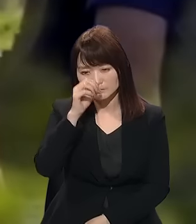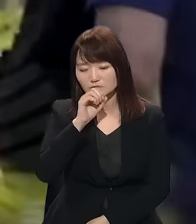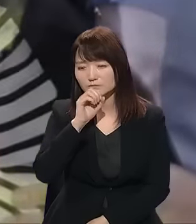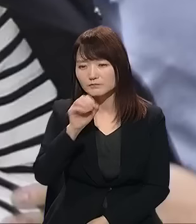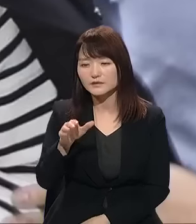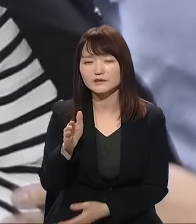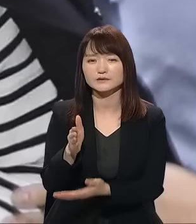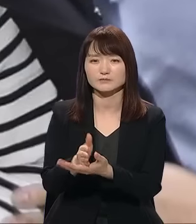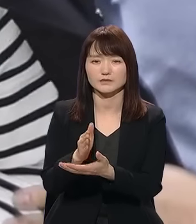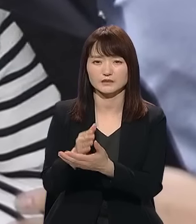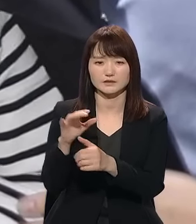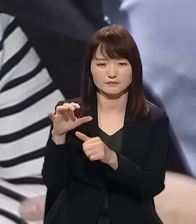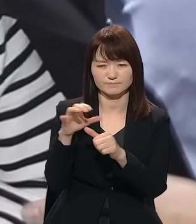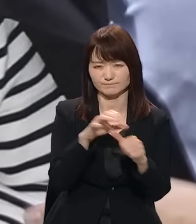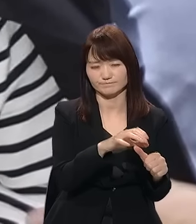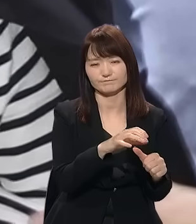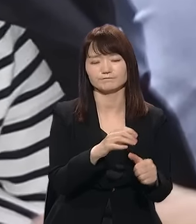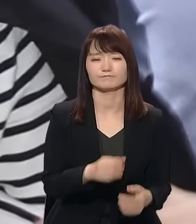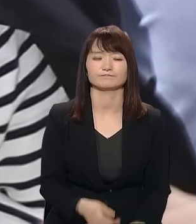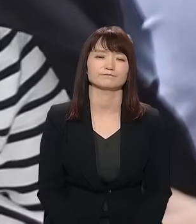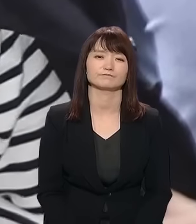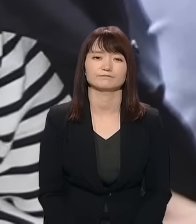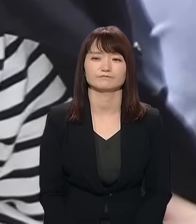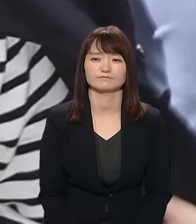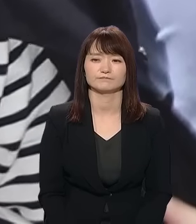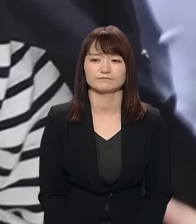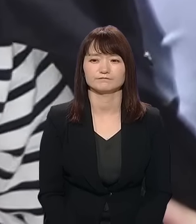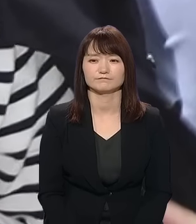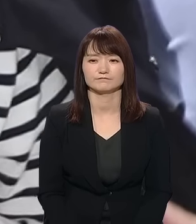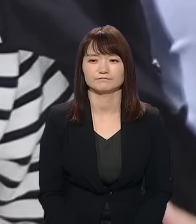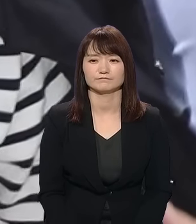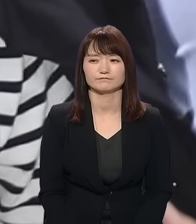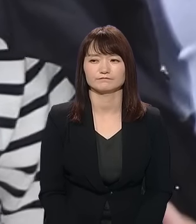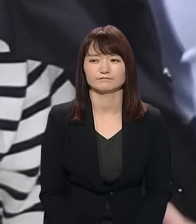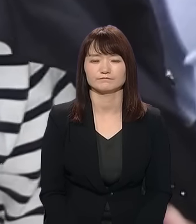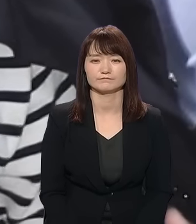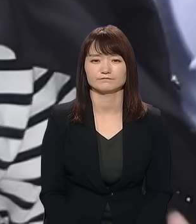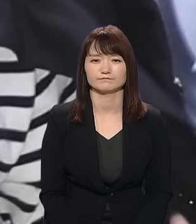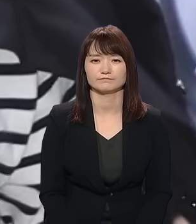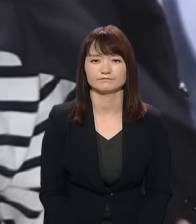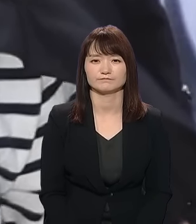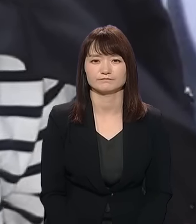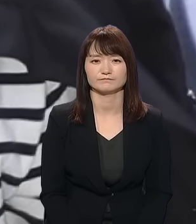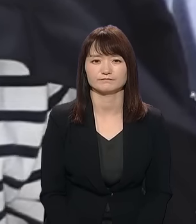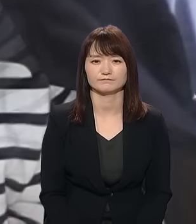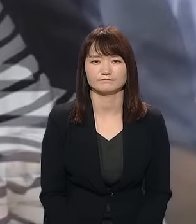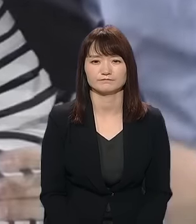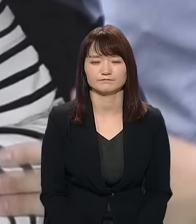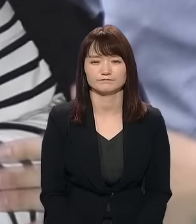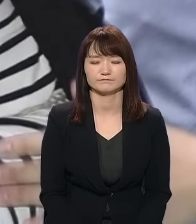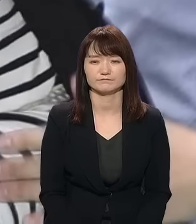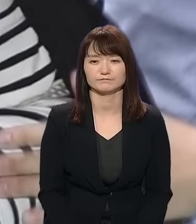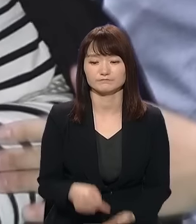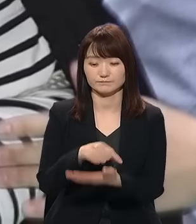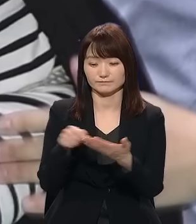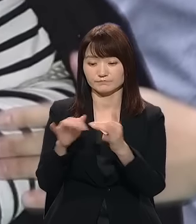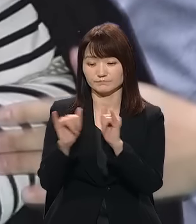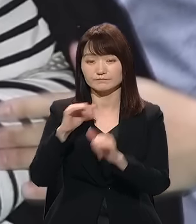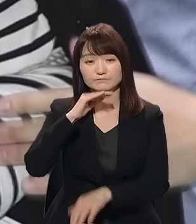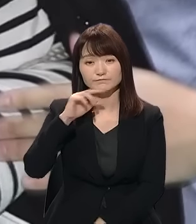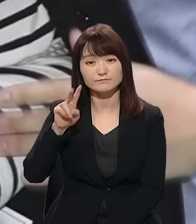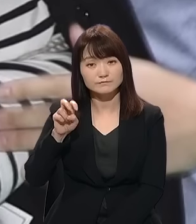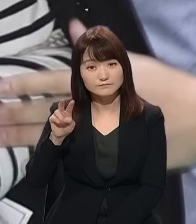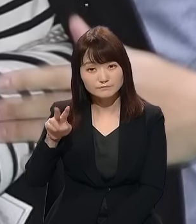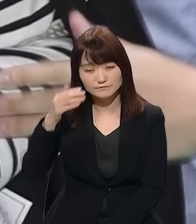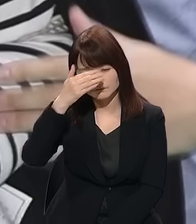거 아니겠습니까음 자 교수님께 제가 마지막으로 여쭤 볼게요 자 어이 피해자는 22살의